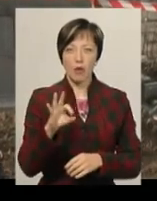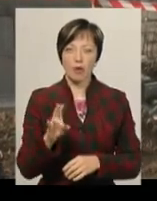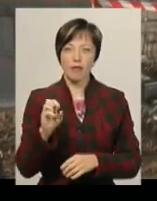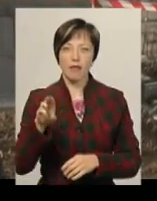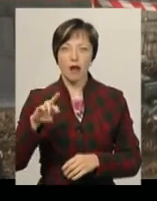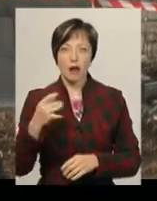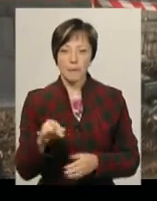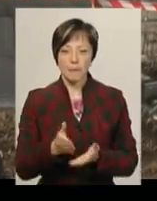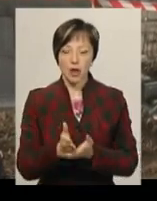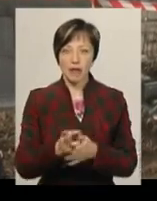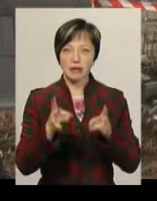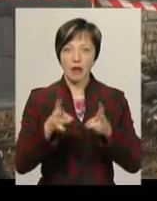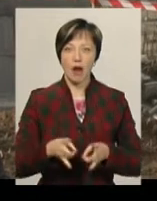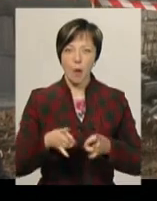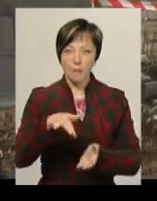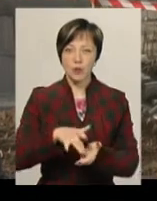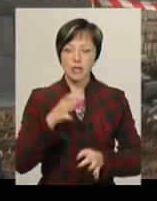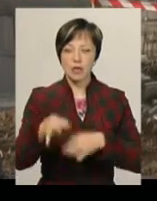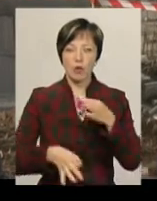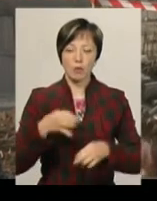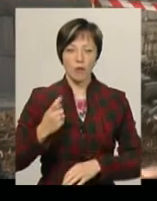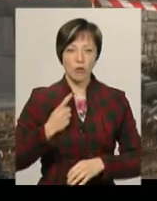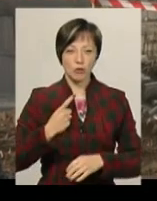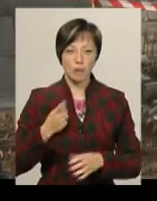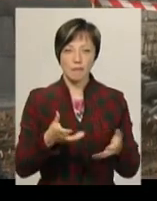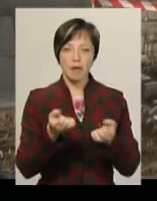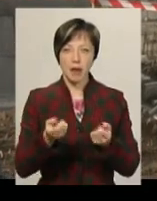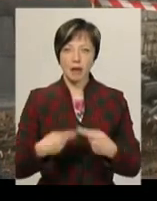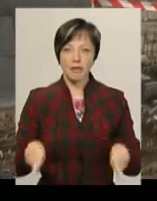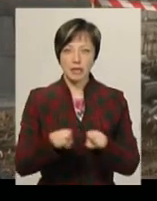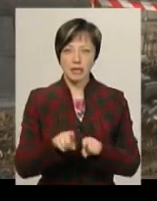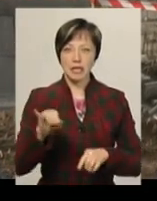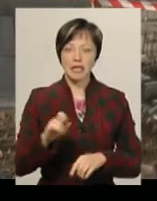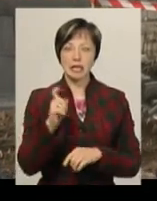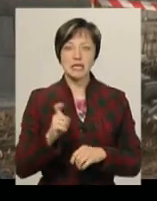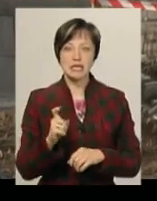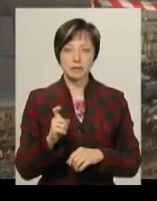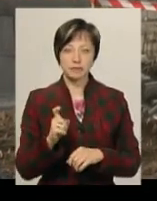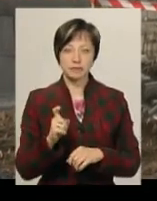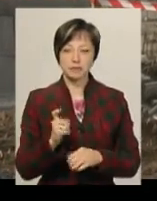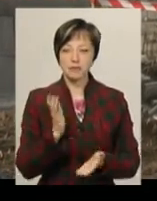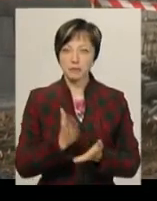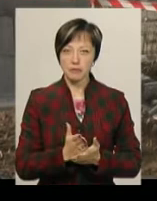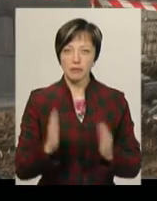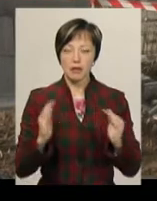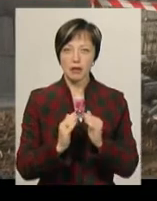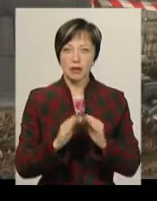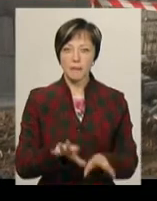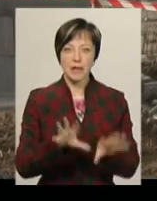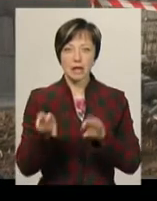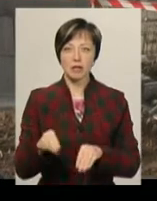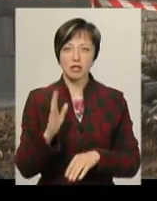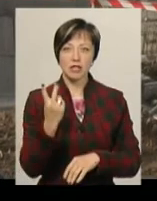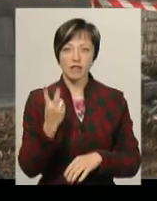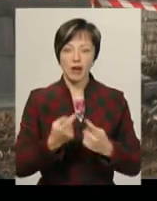профілю, травмпункт з цілодобовим постом, приймальне відділення. Із існуючої будівлі буде перенесено лише